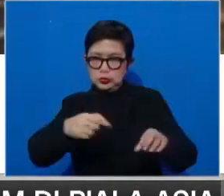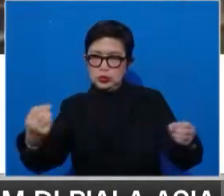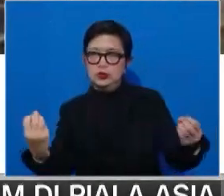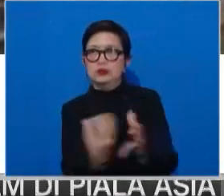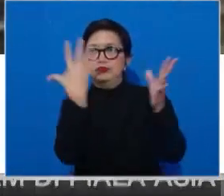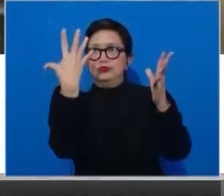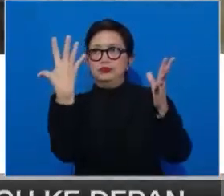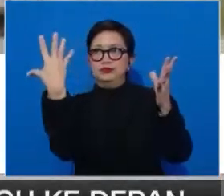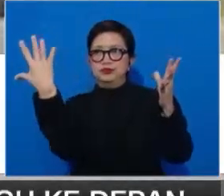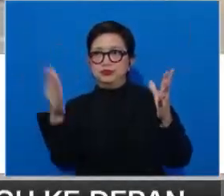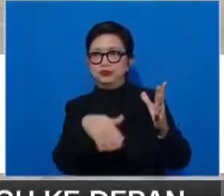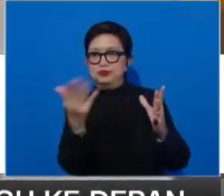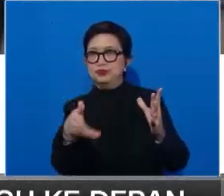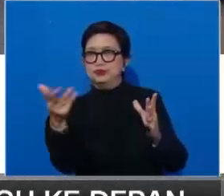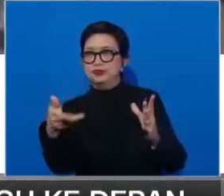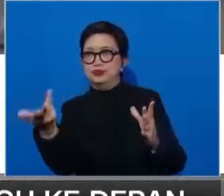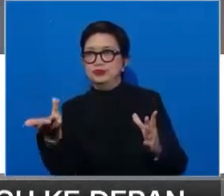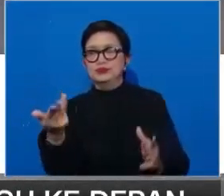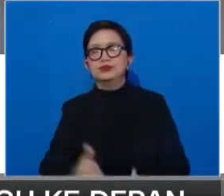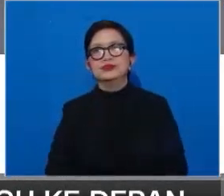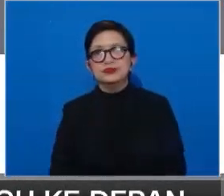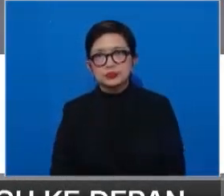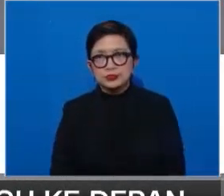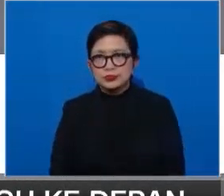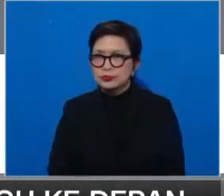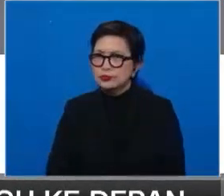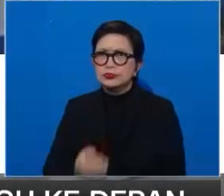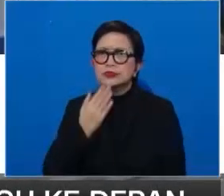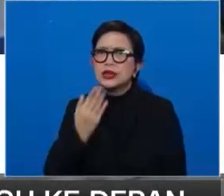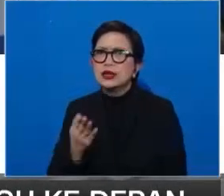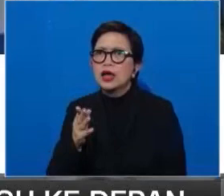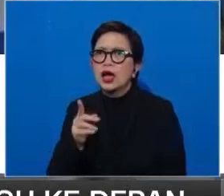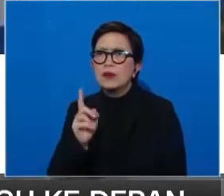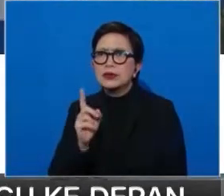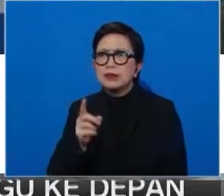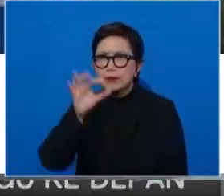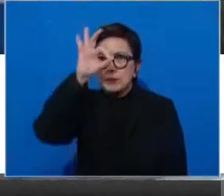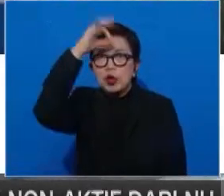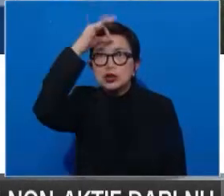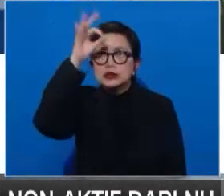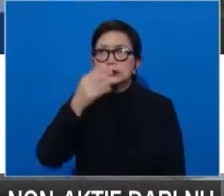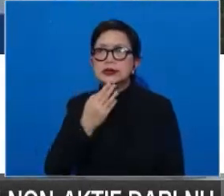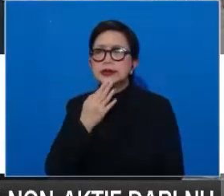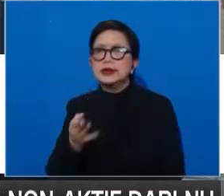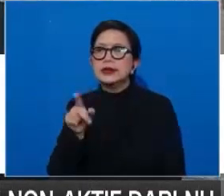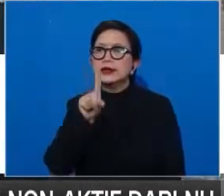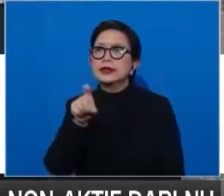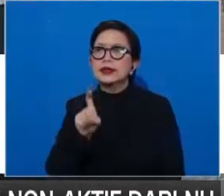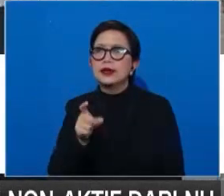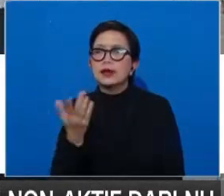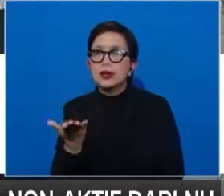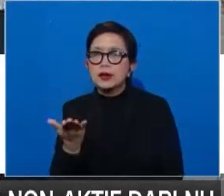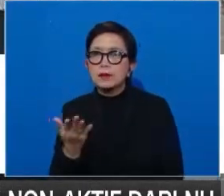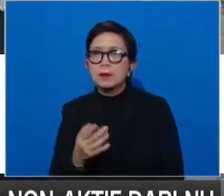box malah terguling. Dimintai konfirmasi Jumat siang, Kepala Satlantas Polres Polman Ibtu Kadriansyah